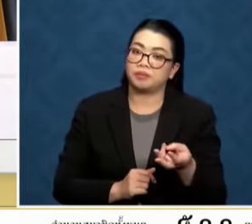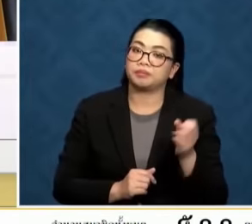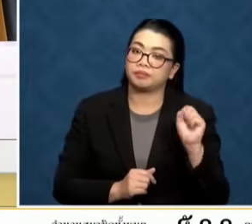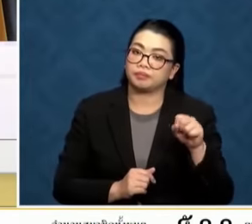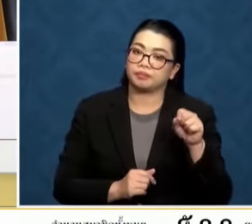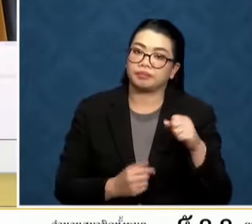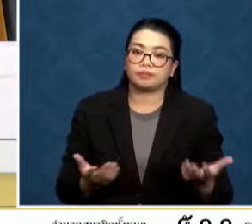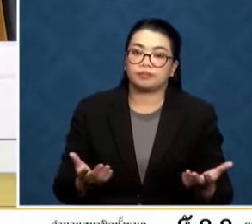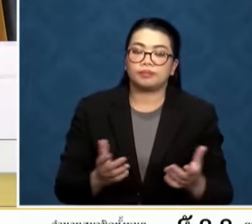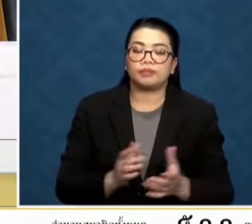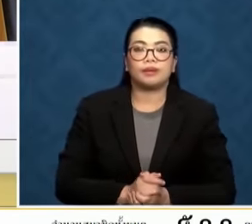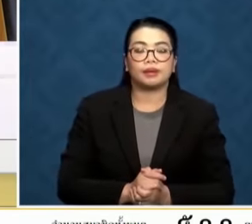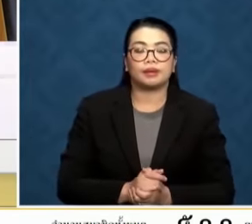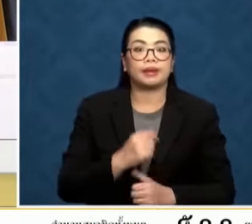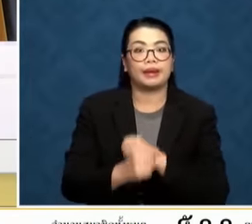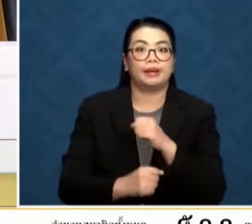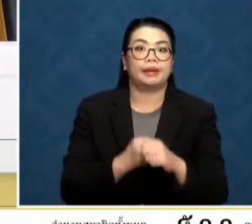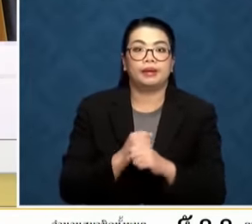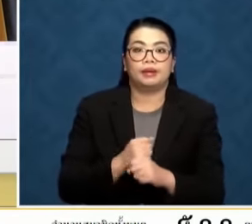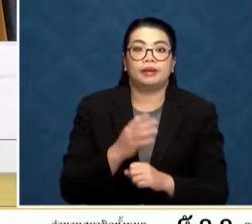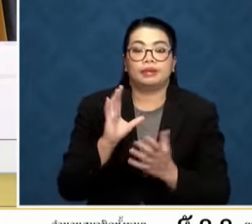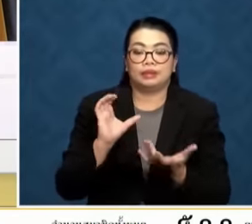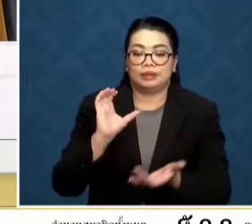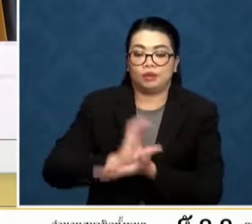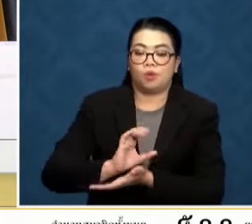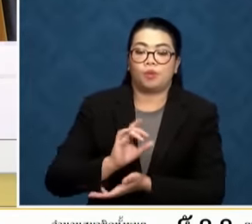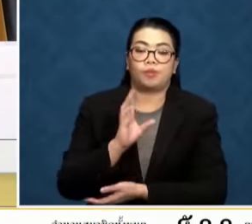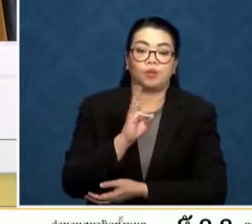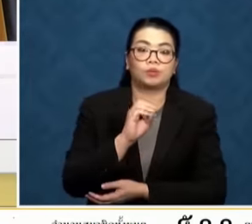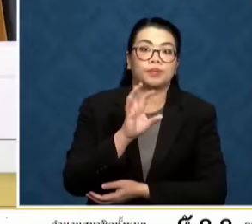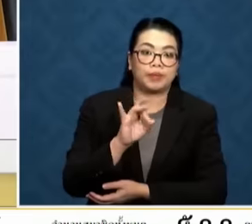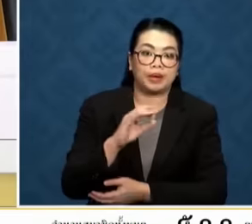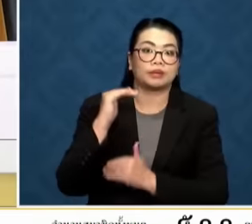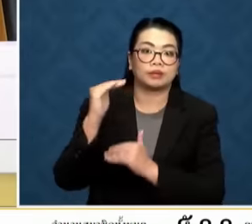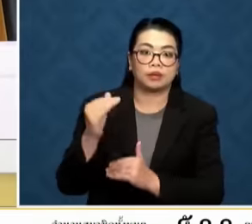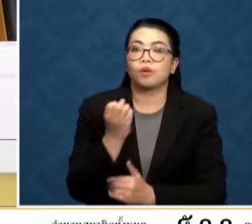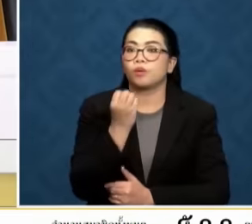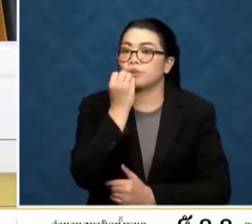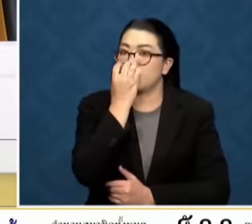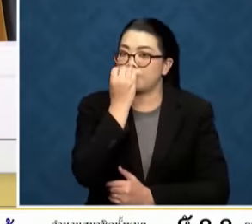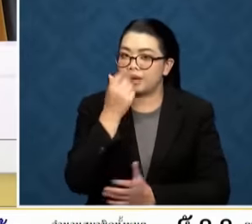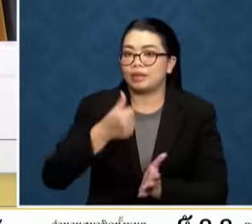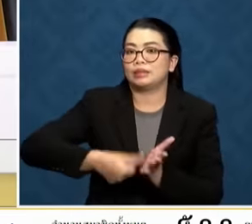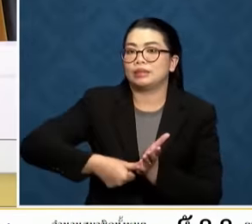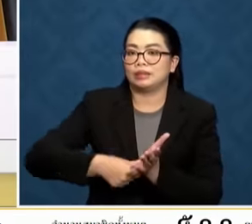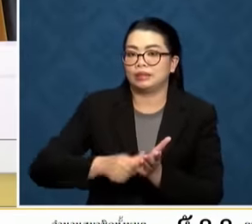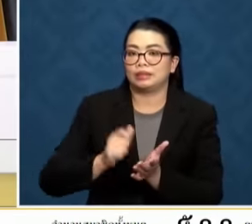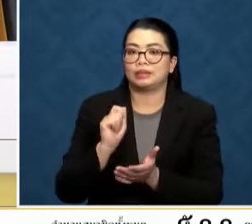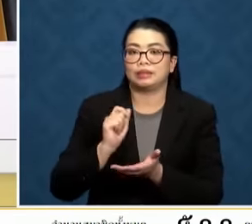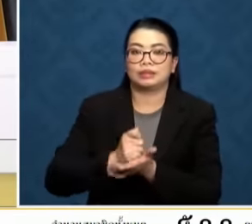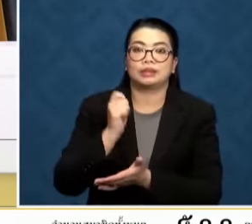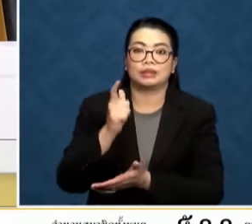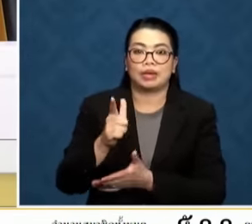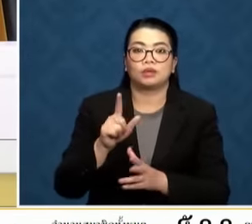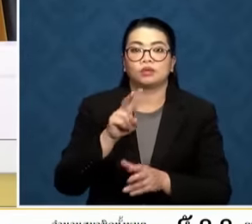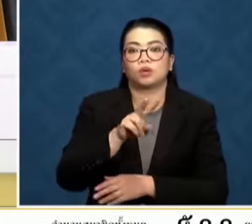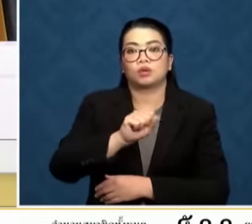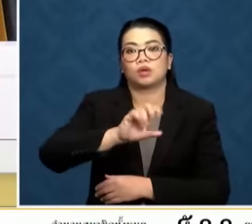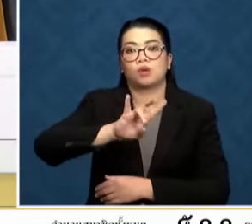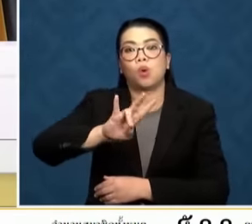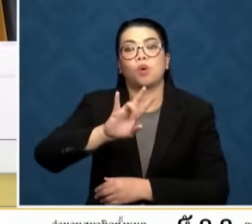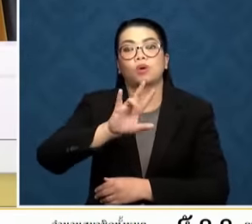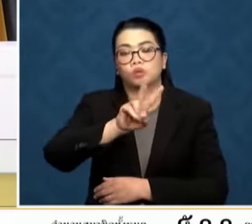ไม่ในปี 68ครับในงบปี 68เรามีการตั้งชำระดอกเบี้ยอยู่ที่ 260,000